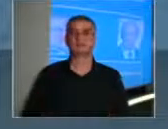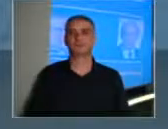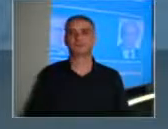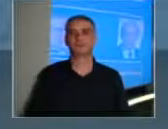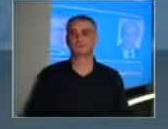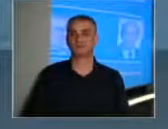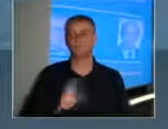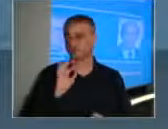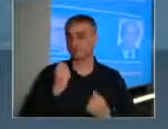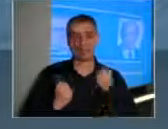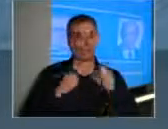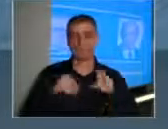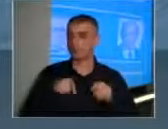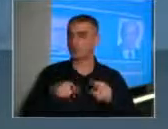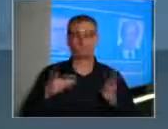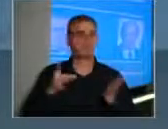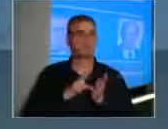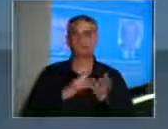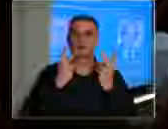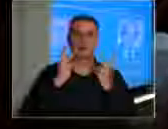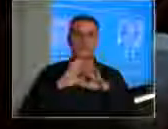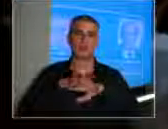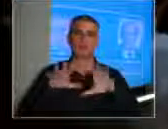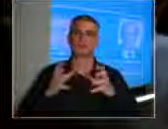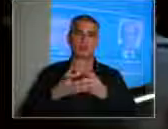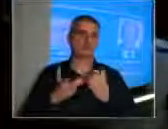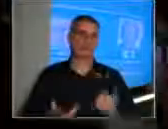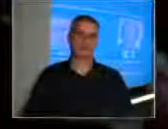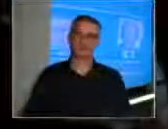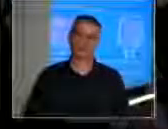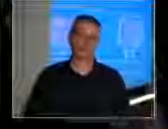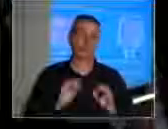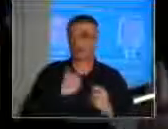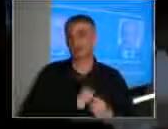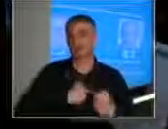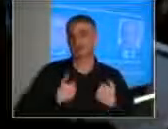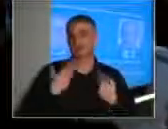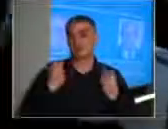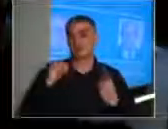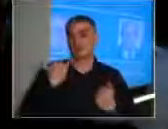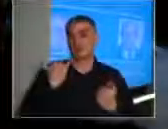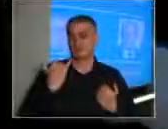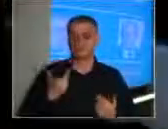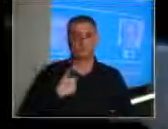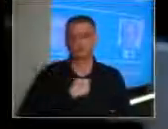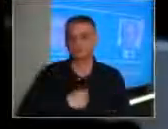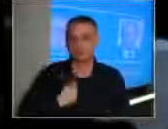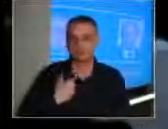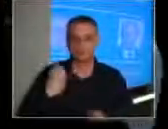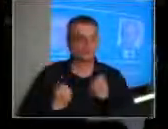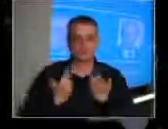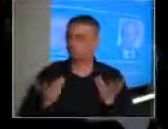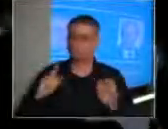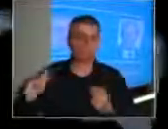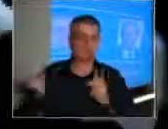האמת שהאנרגיות של הבחירות האלה נמצאות בעיקר ברשתות החברתיות. לא, באמת? לצערי הרב, כן. לצערי הרב, האנרגיות בכלל,